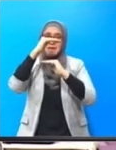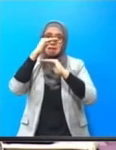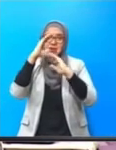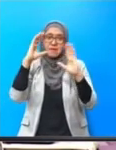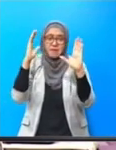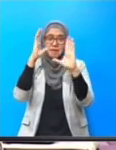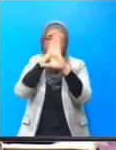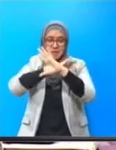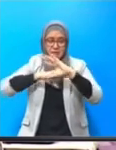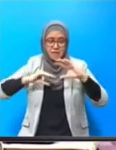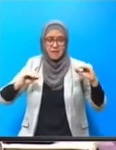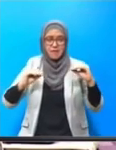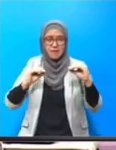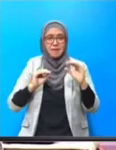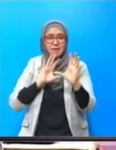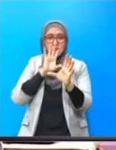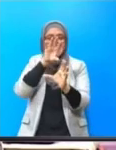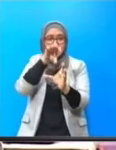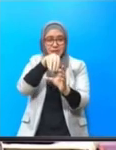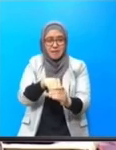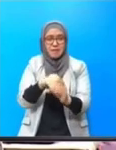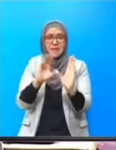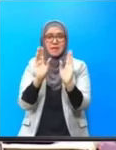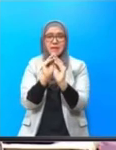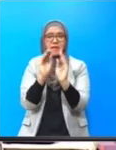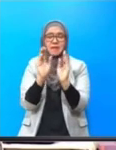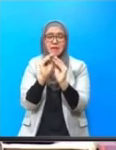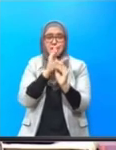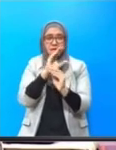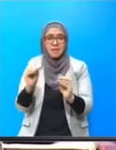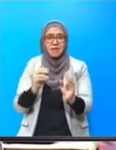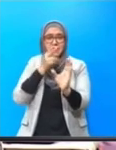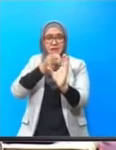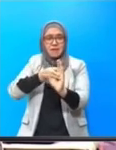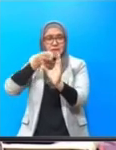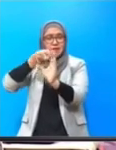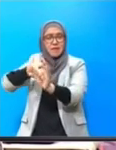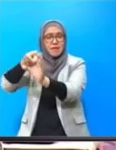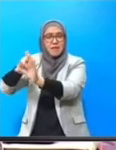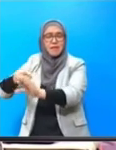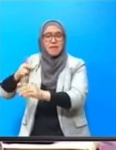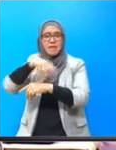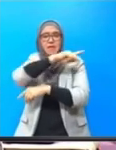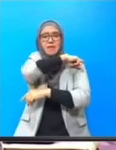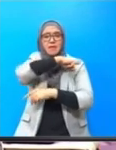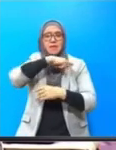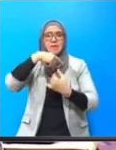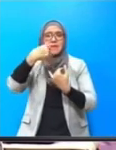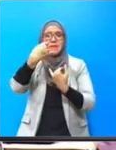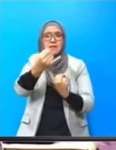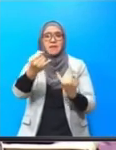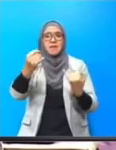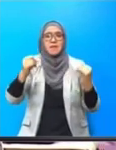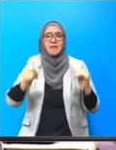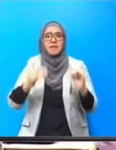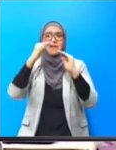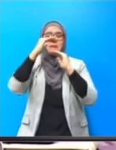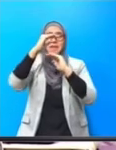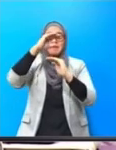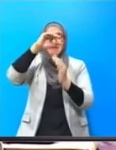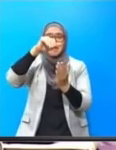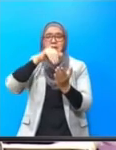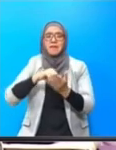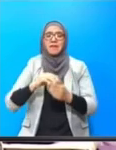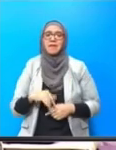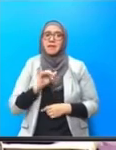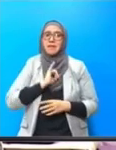negeri Sarawak turut hadir dalam mesyuarat tersebut dan dihadiri dengan semua ketua-ketua jabatan di peringkat pusat. Saya